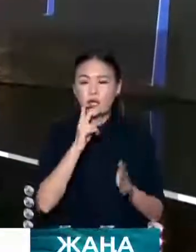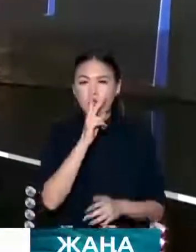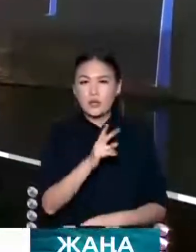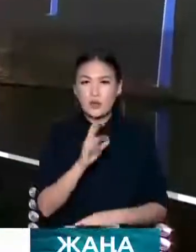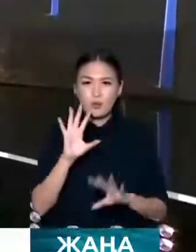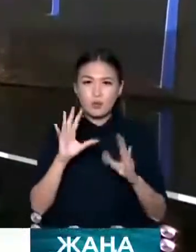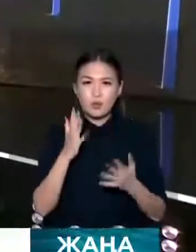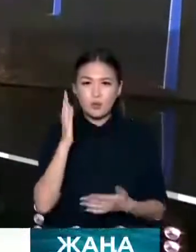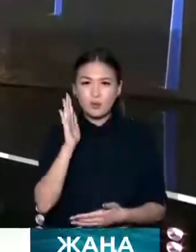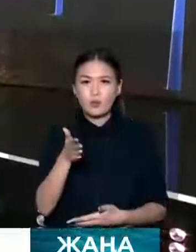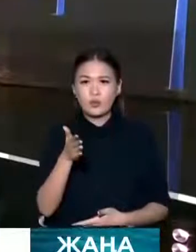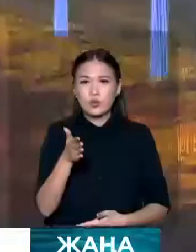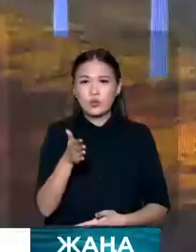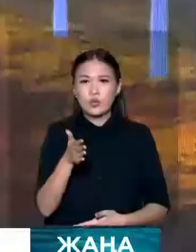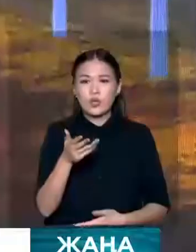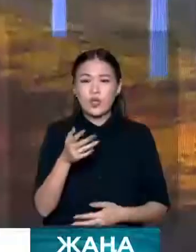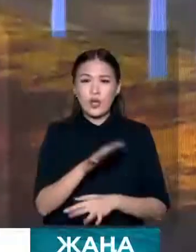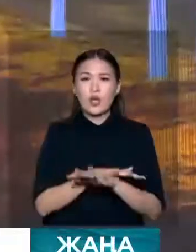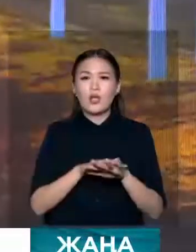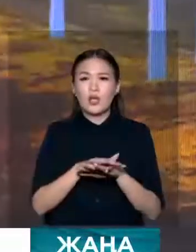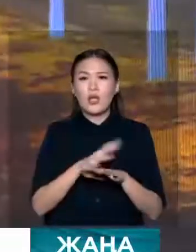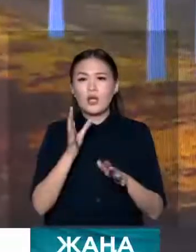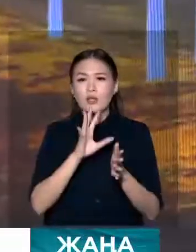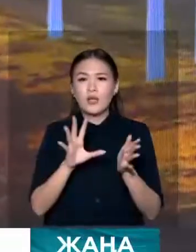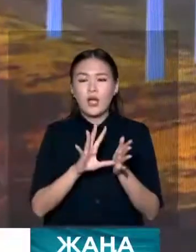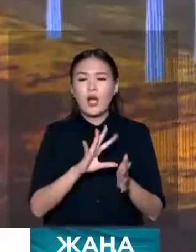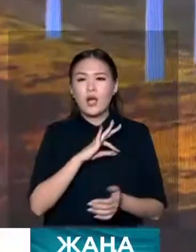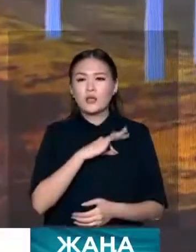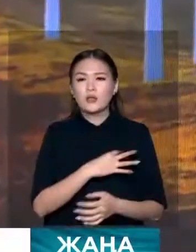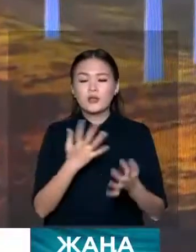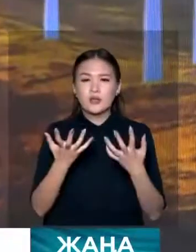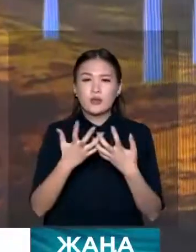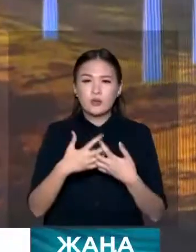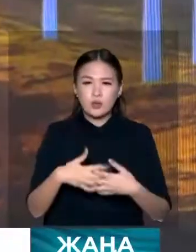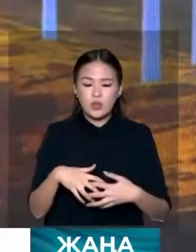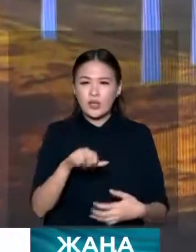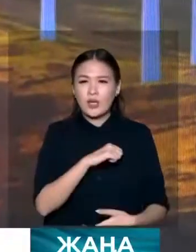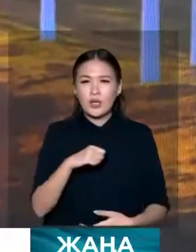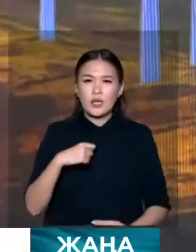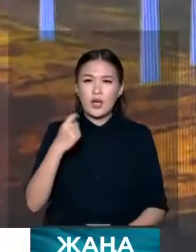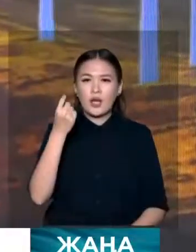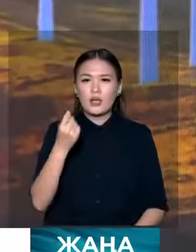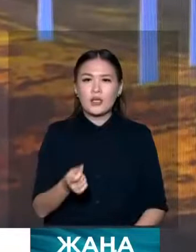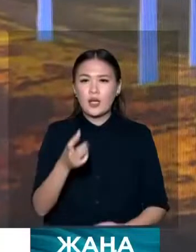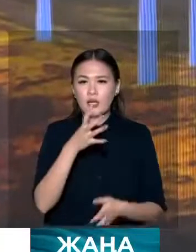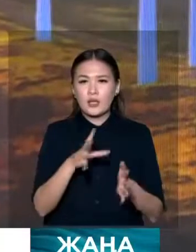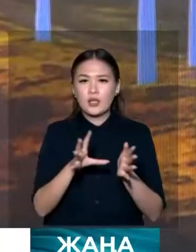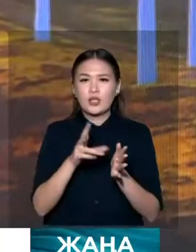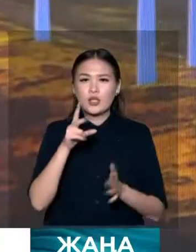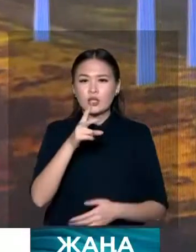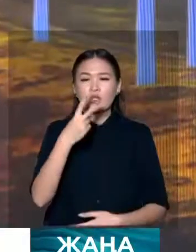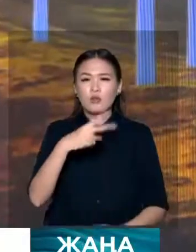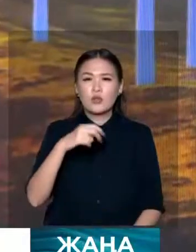сүйенетін болсақ, халықаралық энергетикалық агенттіктің есептеуі бойынша ең арзан электроэнергетикасы